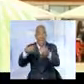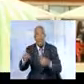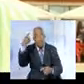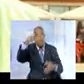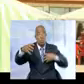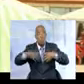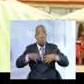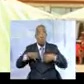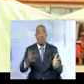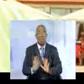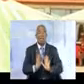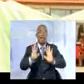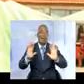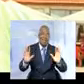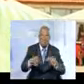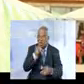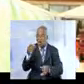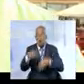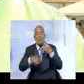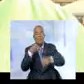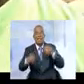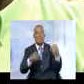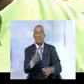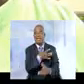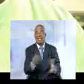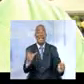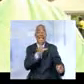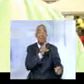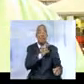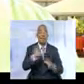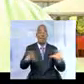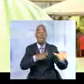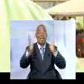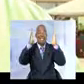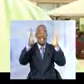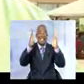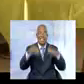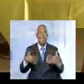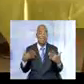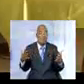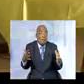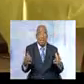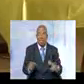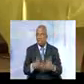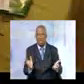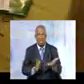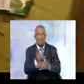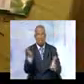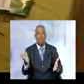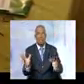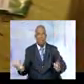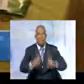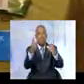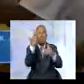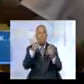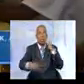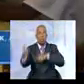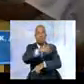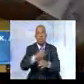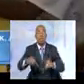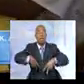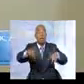retrouver dans cette situation-là, ils vont essayer d'utiliser la voie normale. Durant 3 jours, ces commerçants et